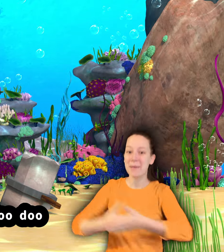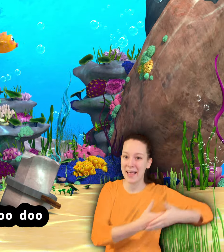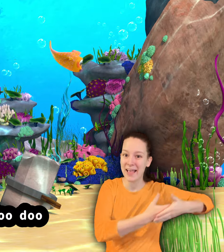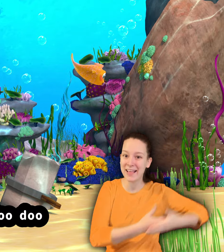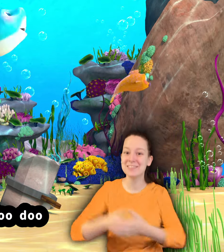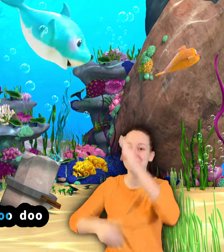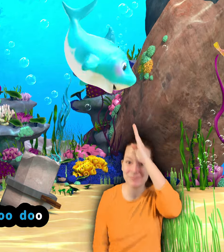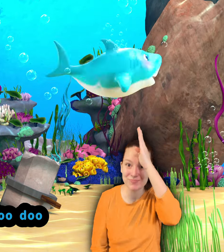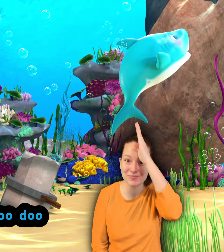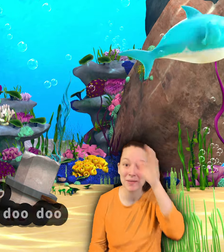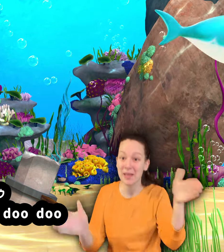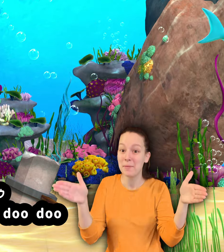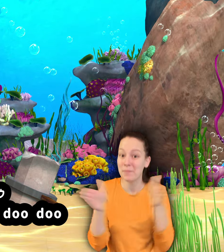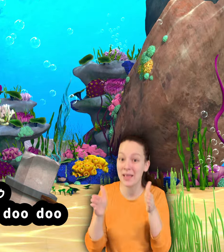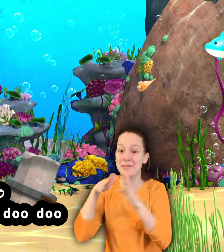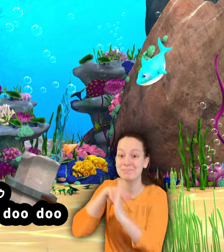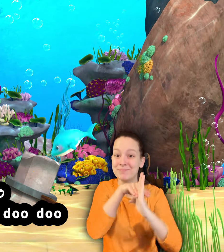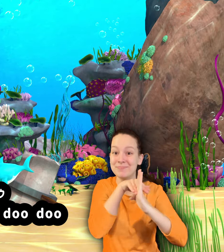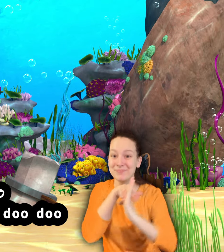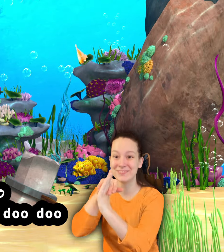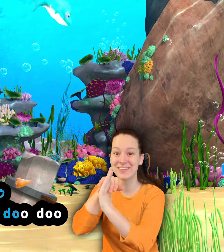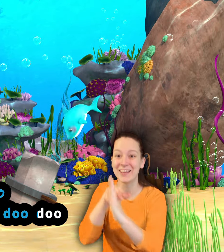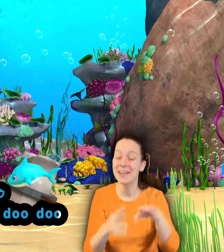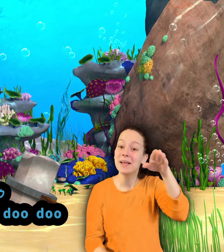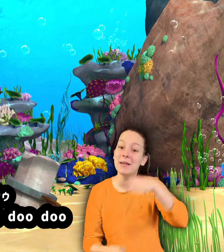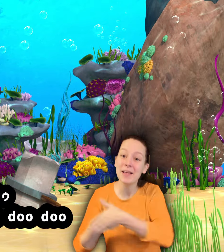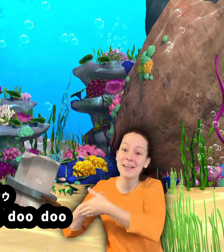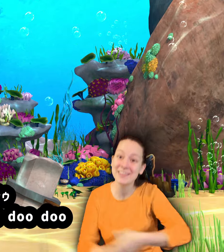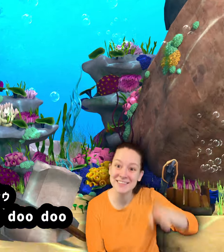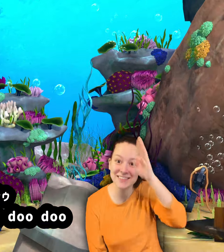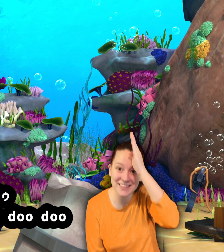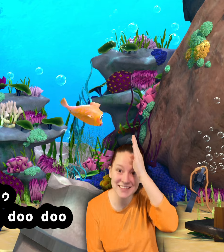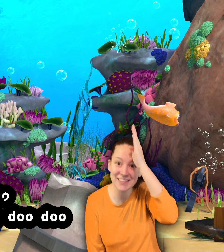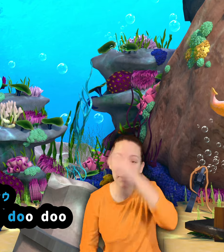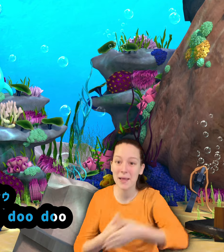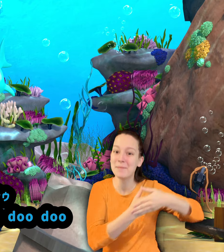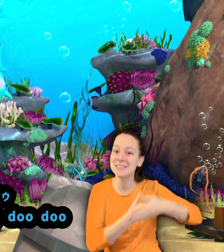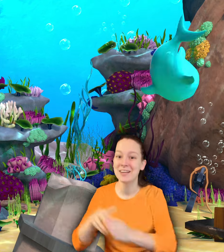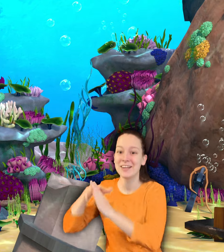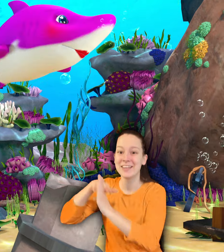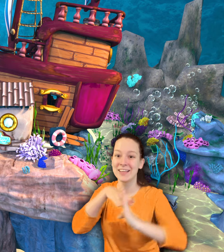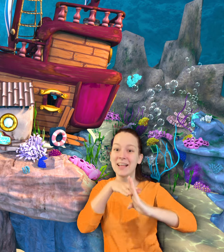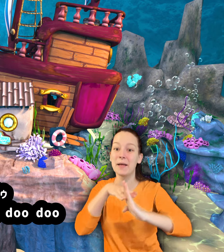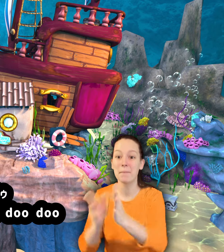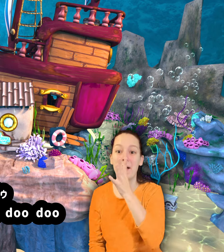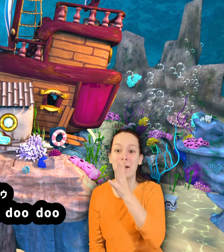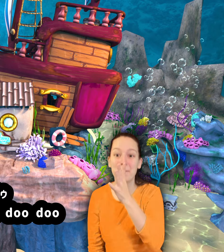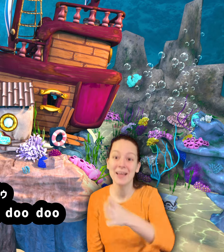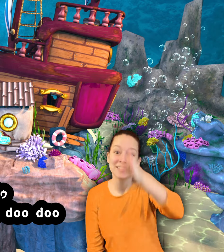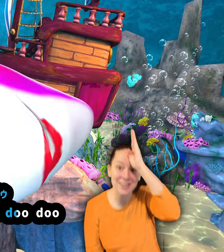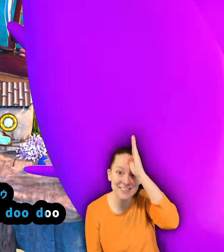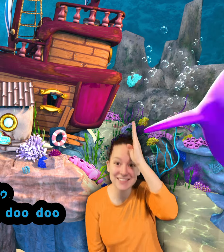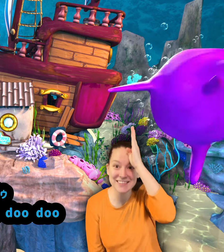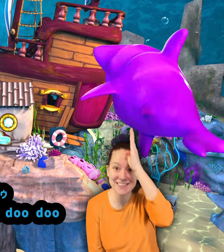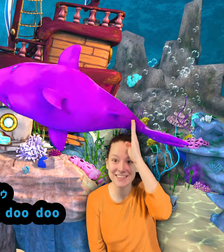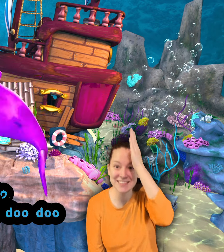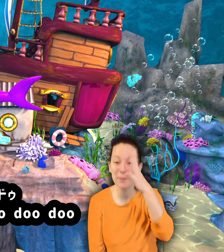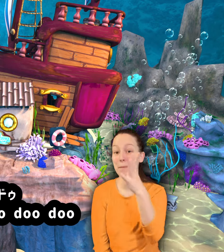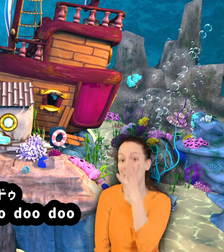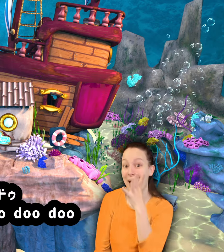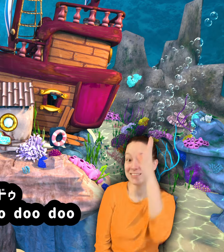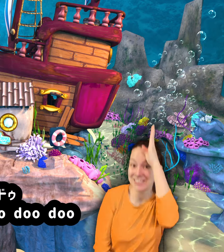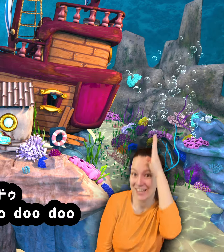チビザメちびザメちびザメちびザメママ